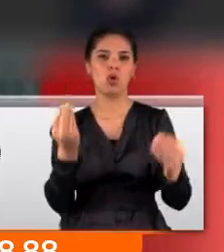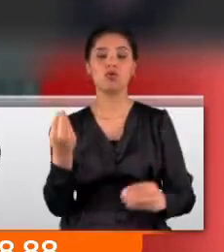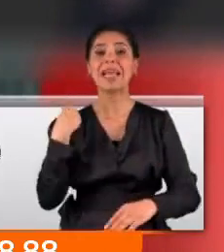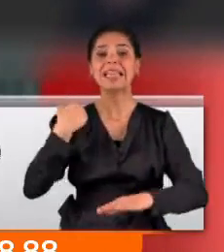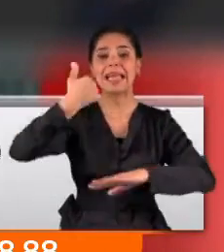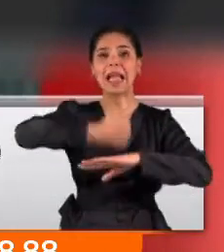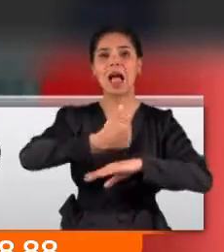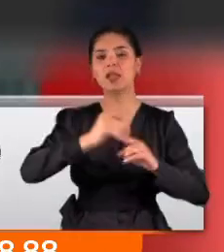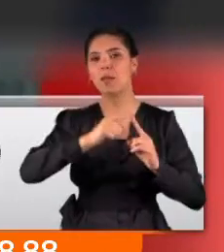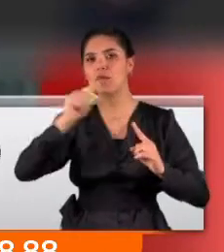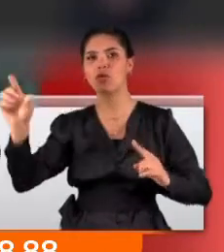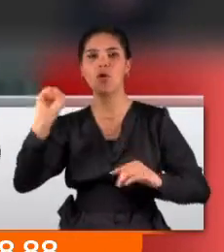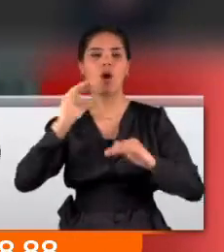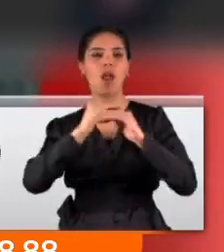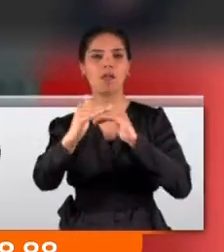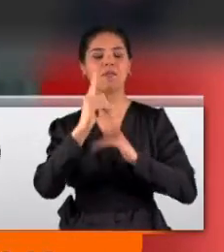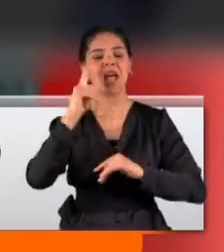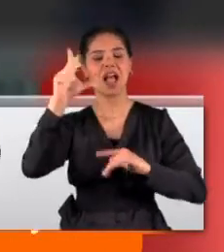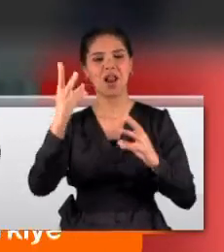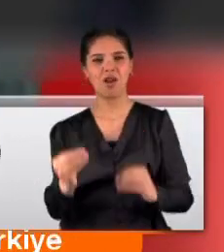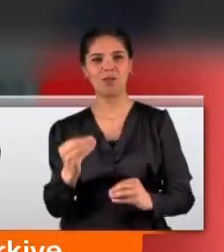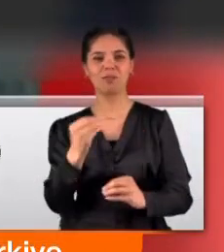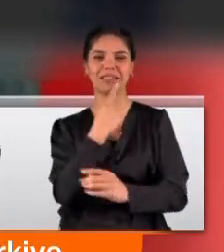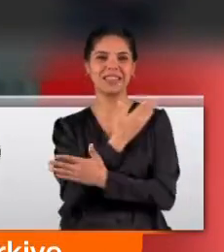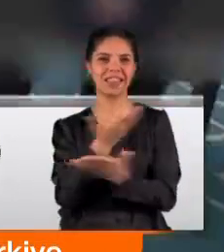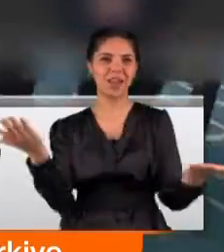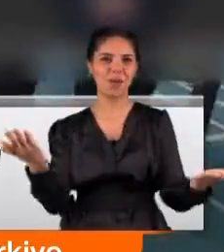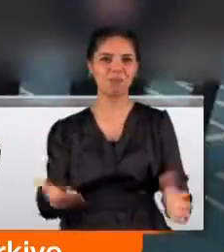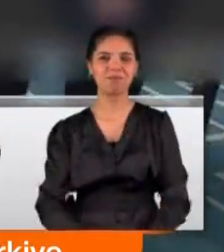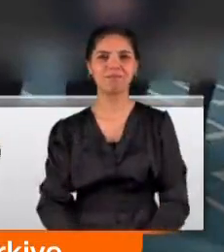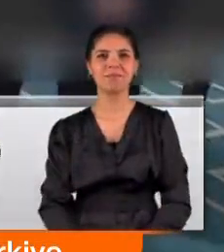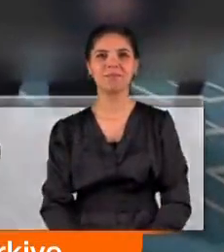Yeni atama sürecinin öğretmenlerimize hayırlı olmasını diliyorum.